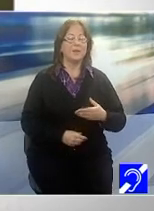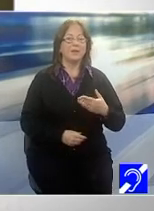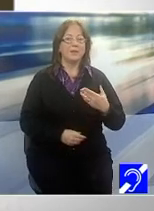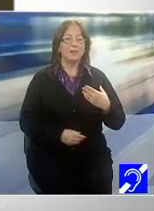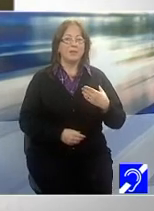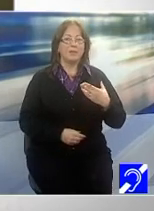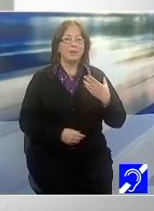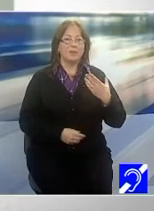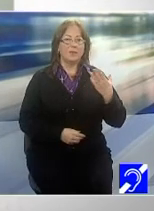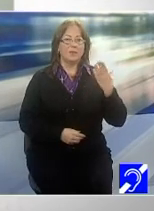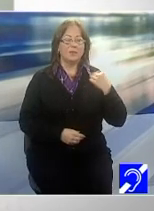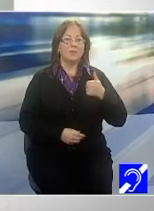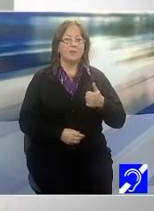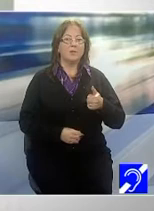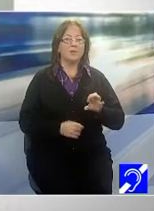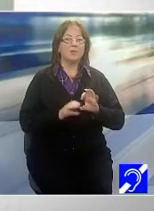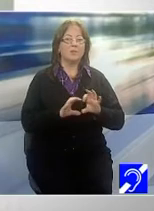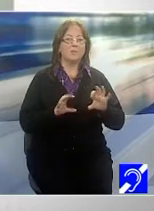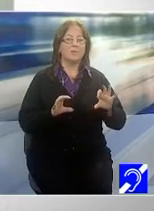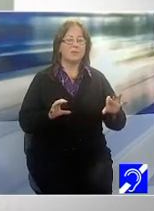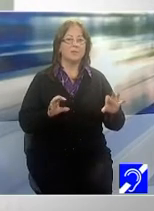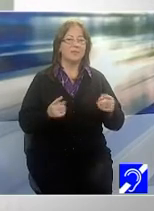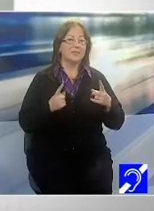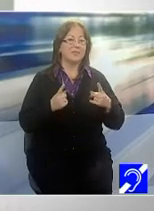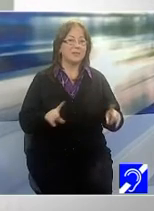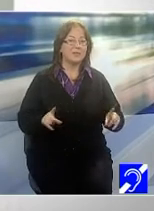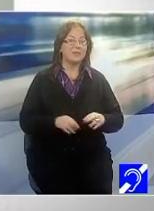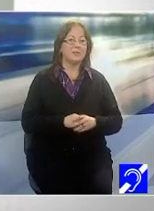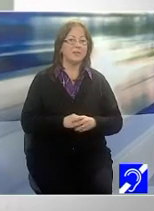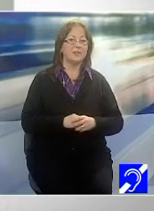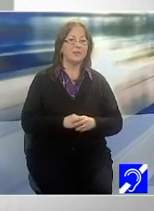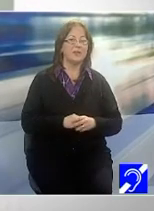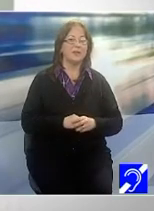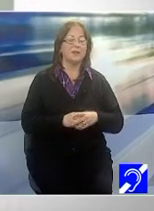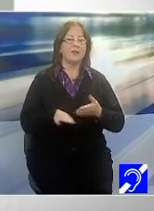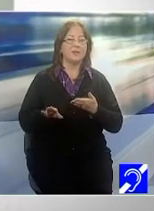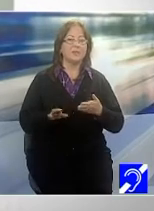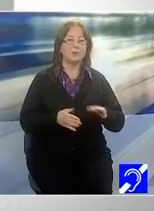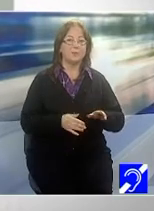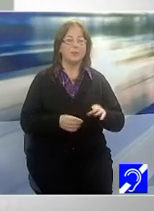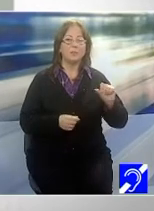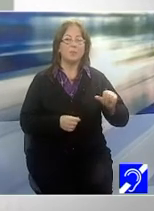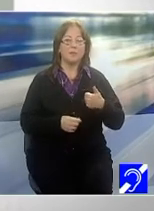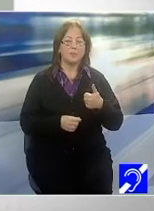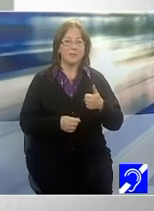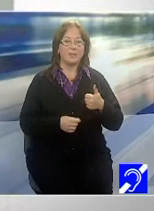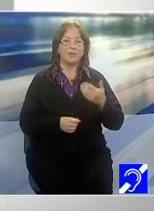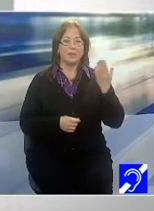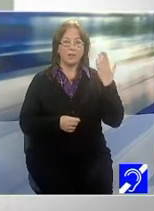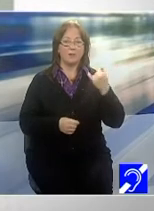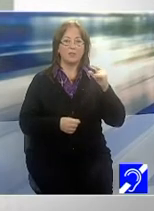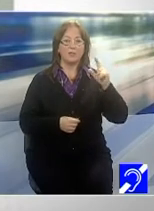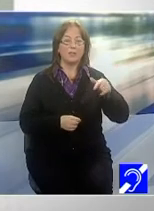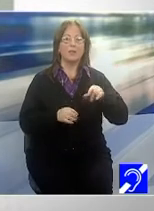Această expoziție este itinerantă, a fost găzduită mai întâi la